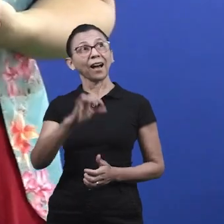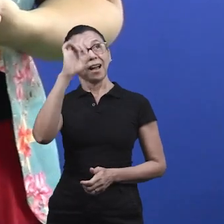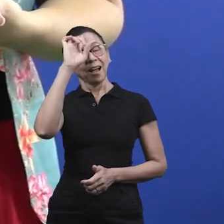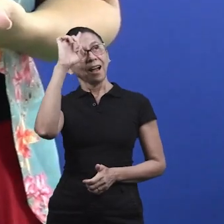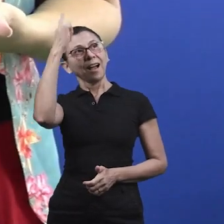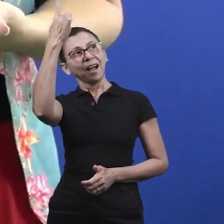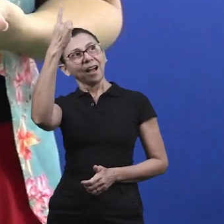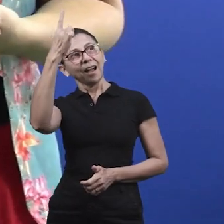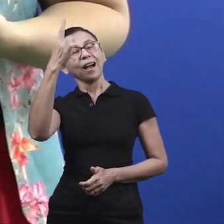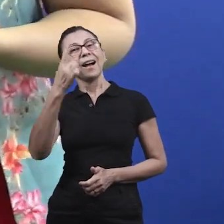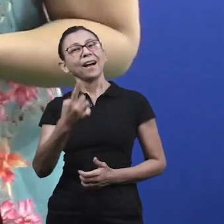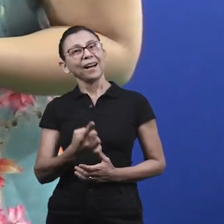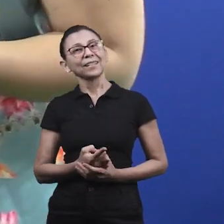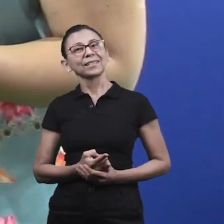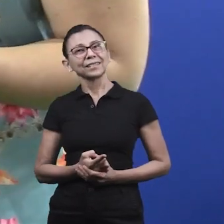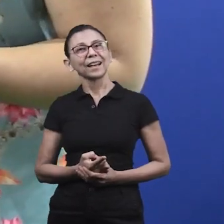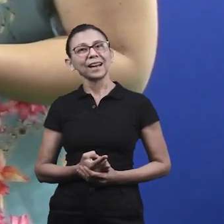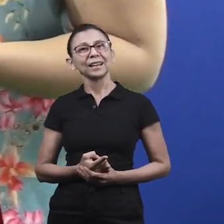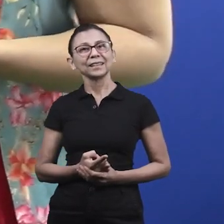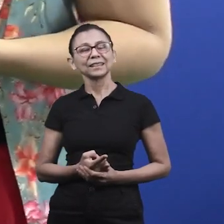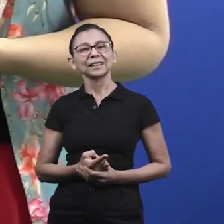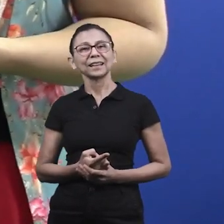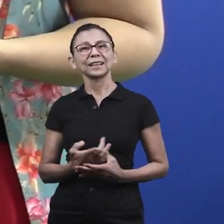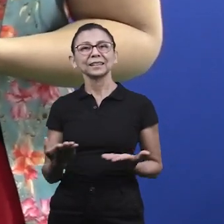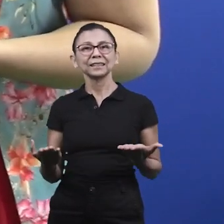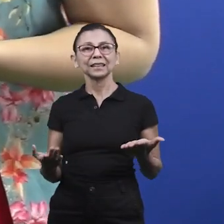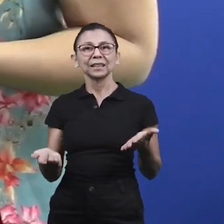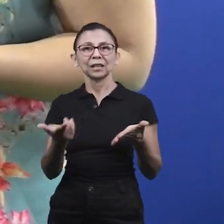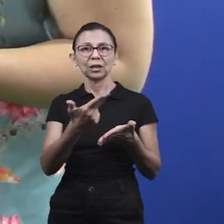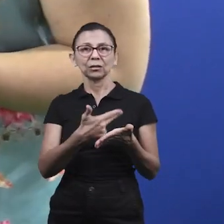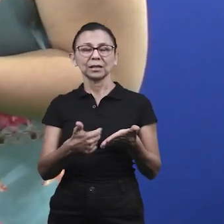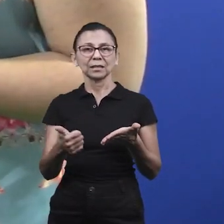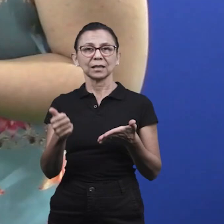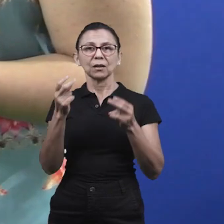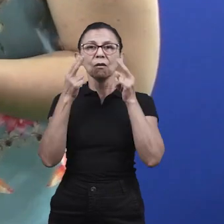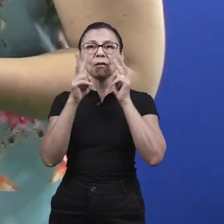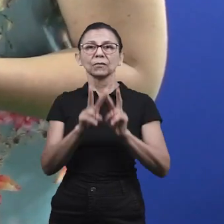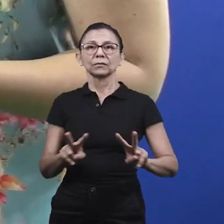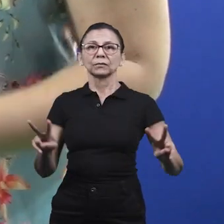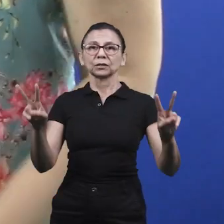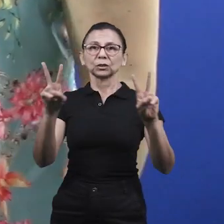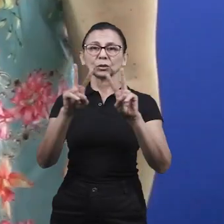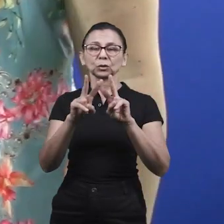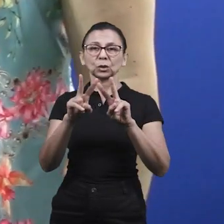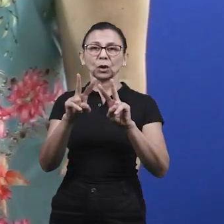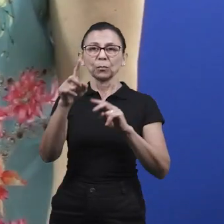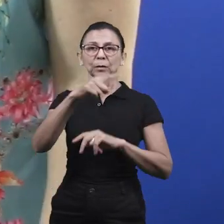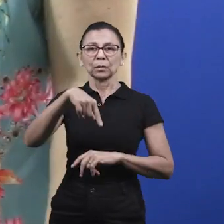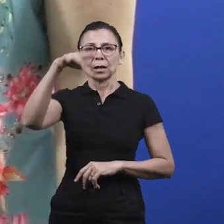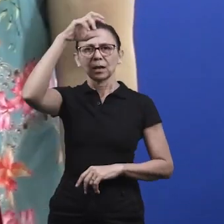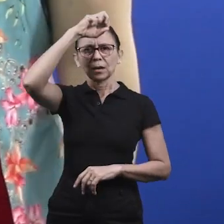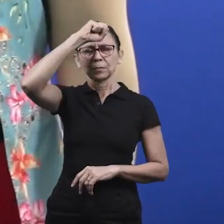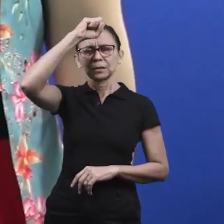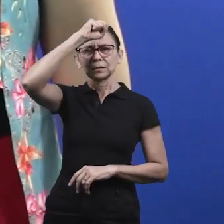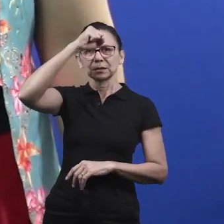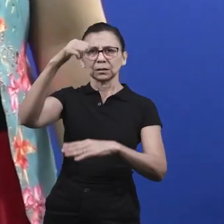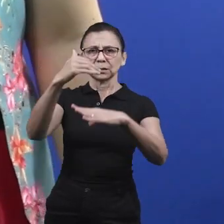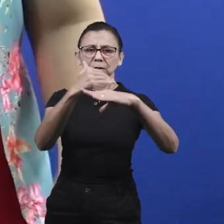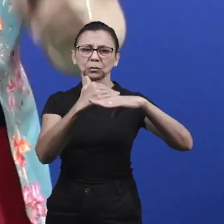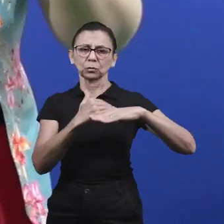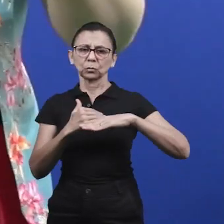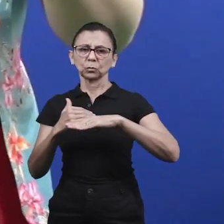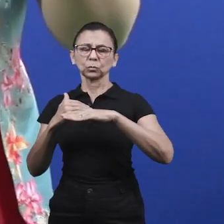idée qui vient vers le thème de l'éducation, que c'est le dessin universel pour l'apprentissage. Mais être universel